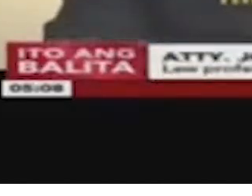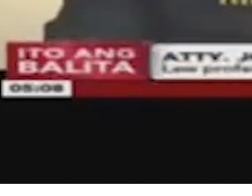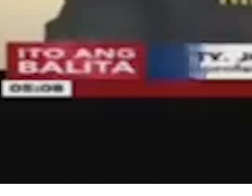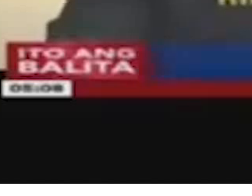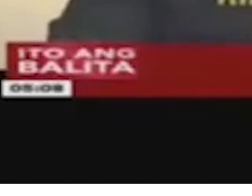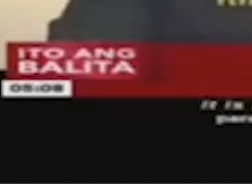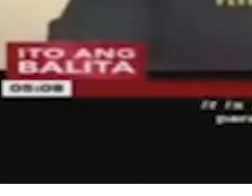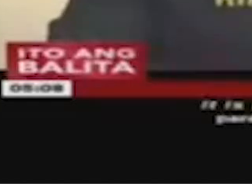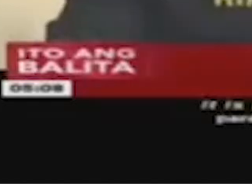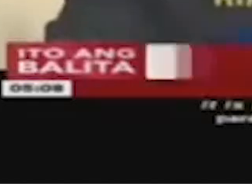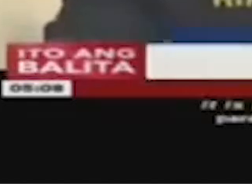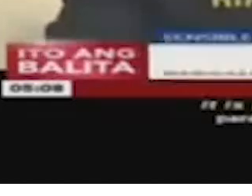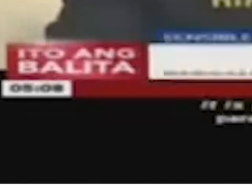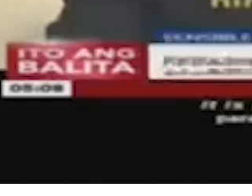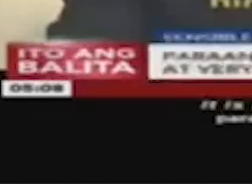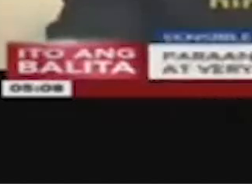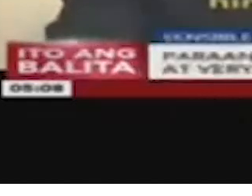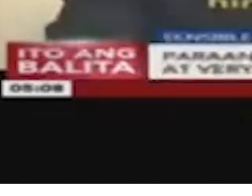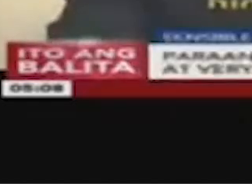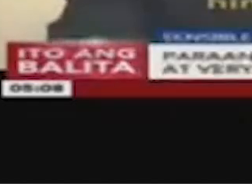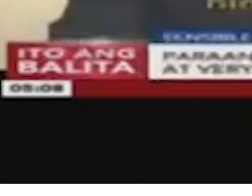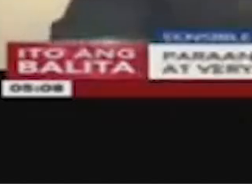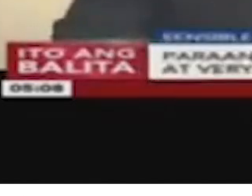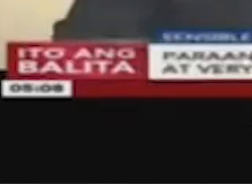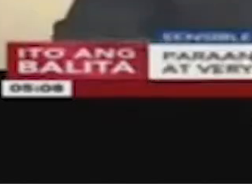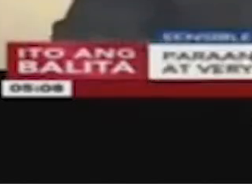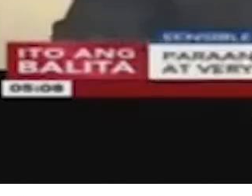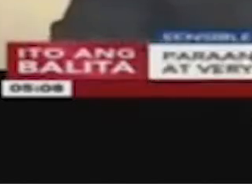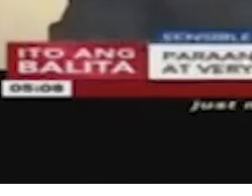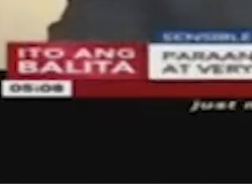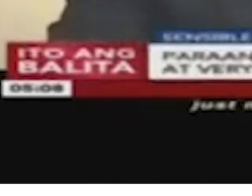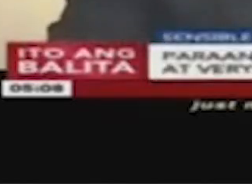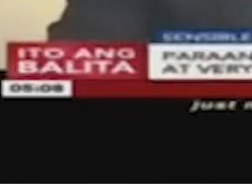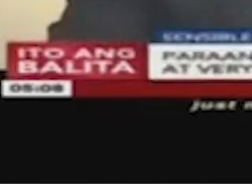hindi yung parang run of the mill, hindi yung people, some people just simply